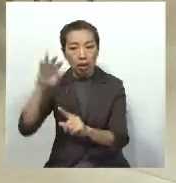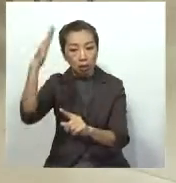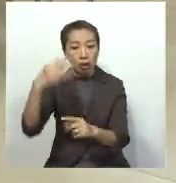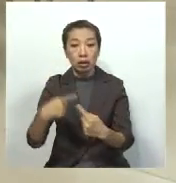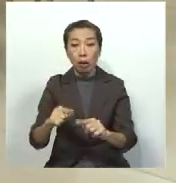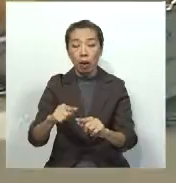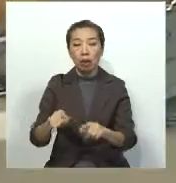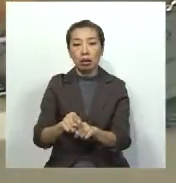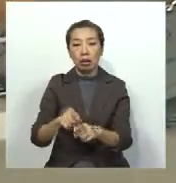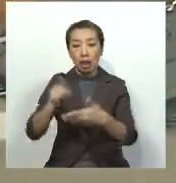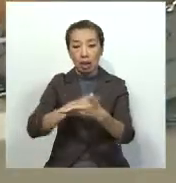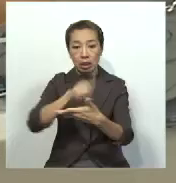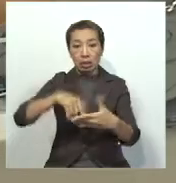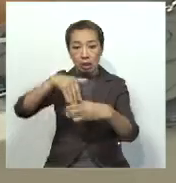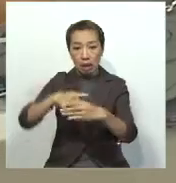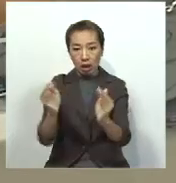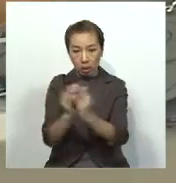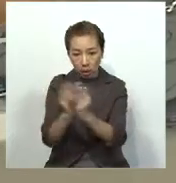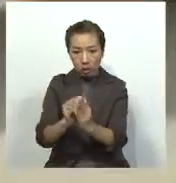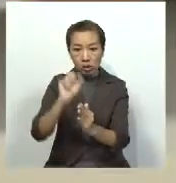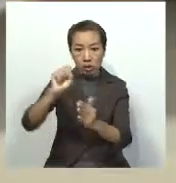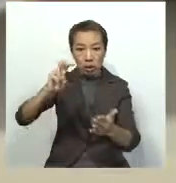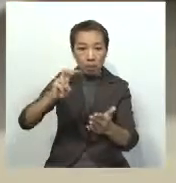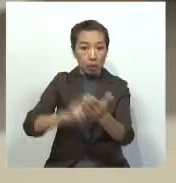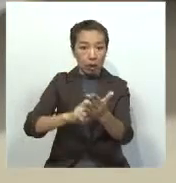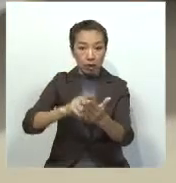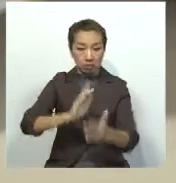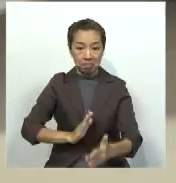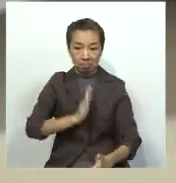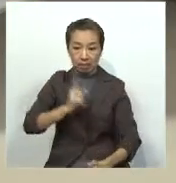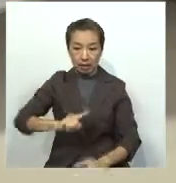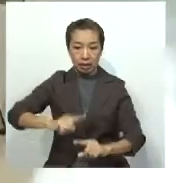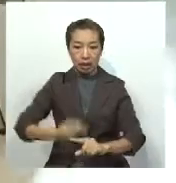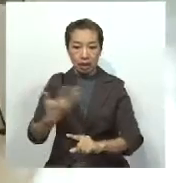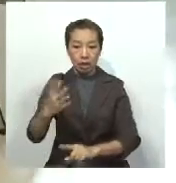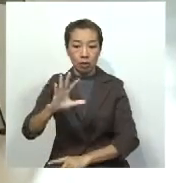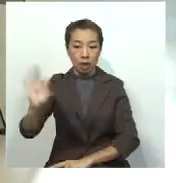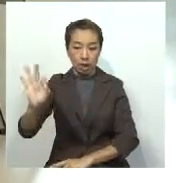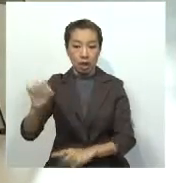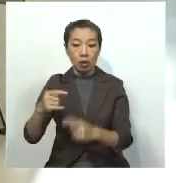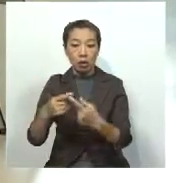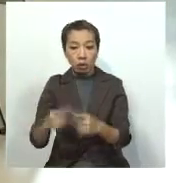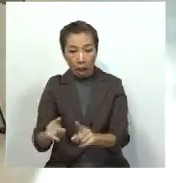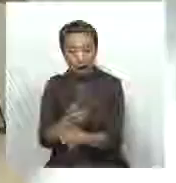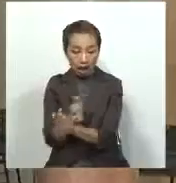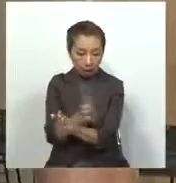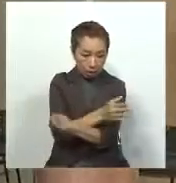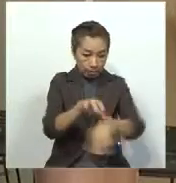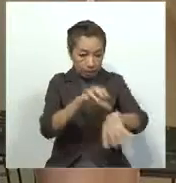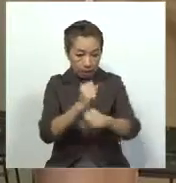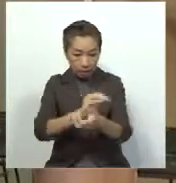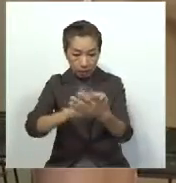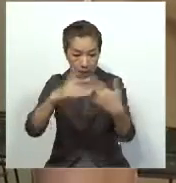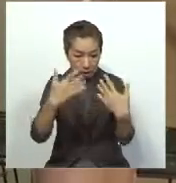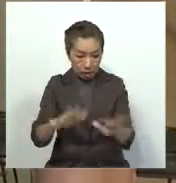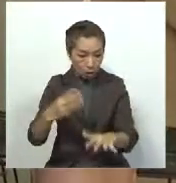าศรับรองผลการเลือกตั้งอย่างเป็นทางการจะออกมาวันที่9พฤษภาคมแต่ถ้าหากว่าสามารถประกาศได้เร็วกว่านั้น